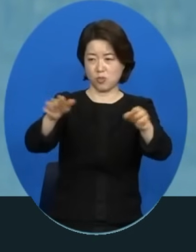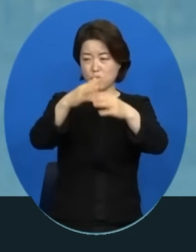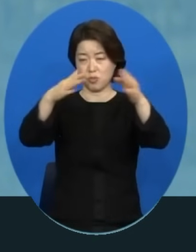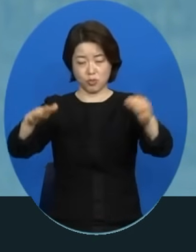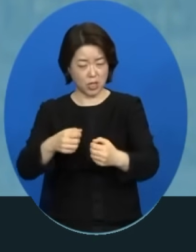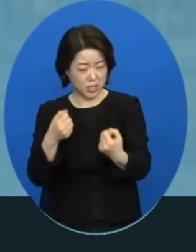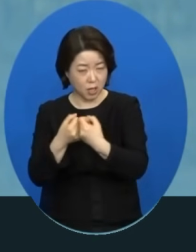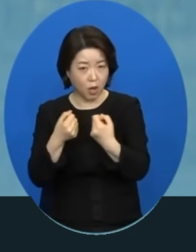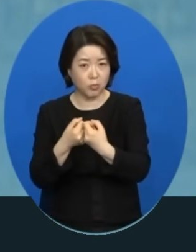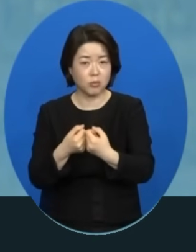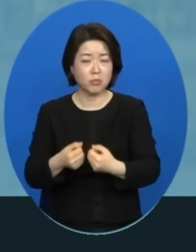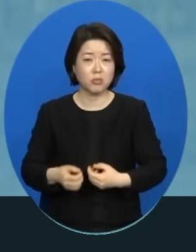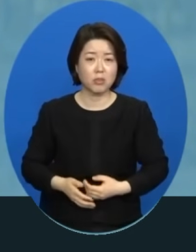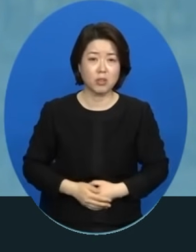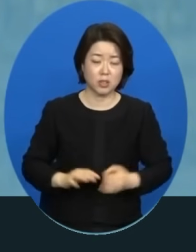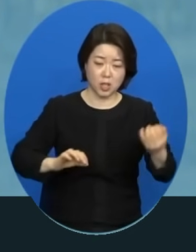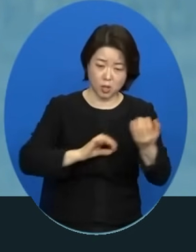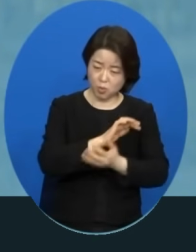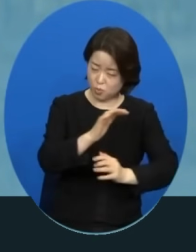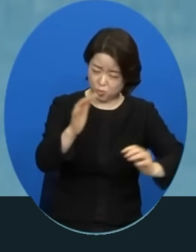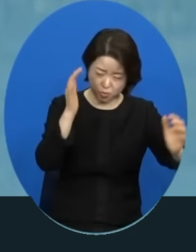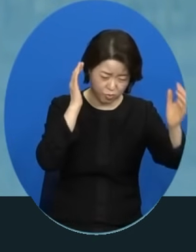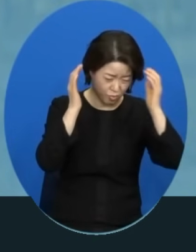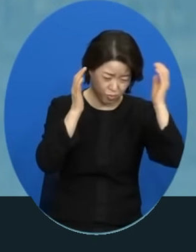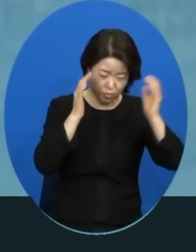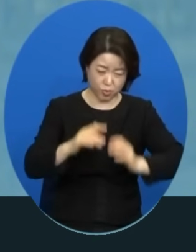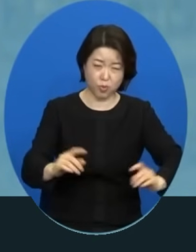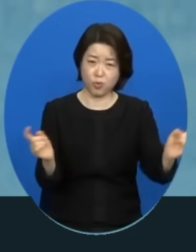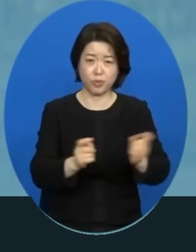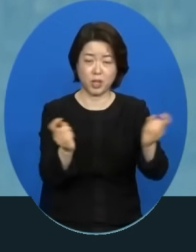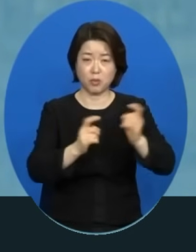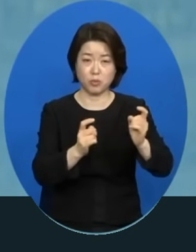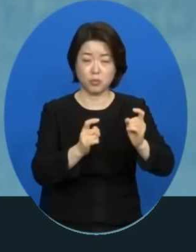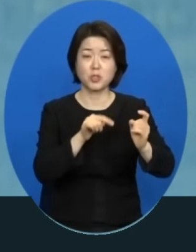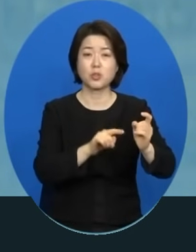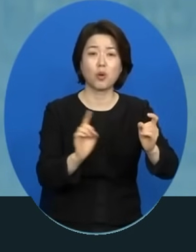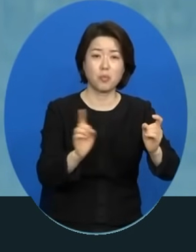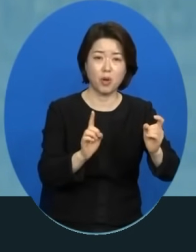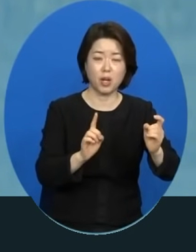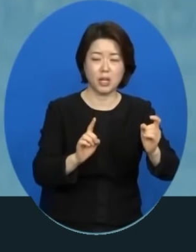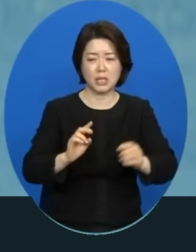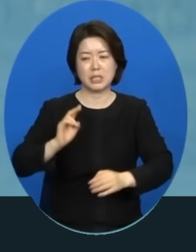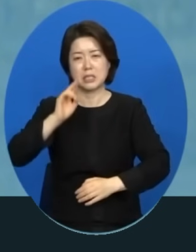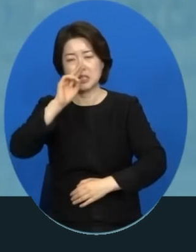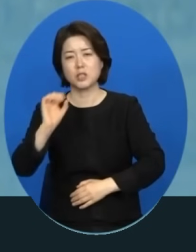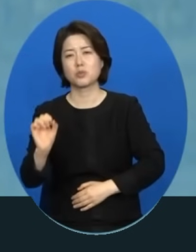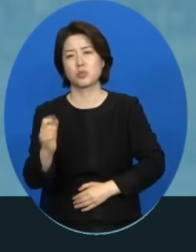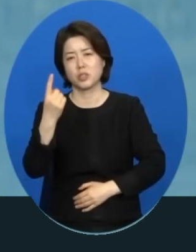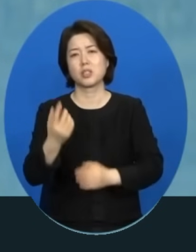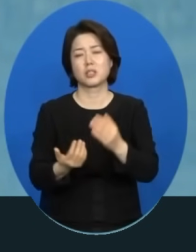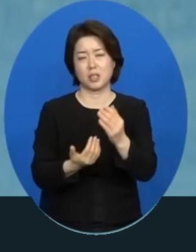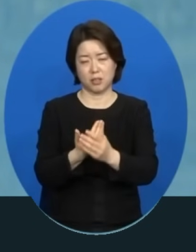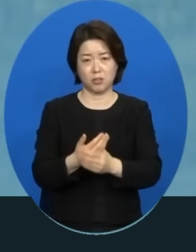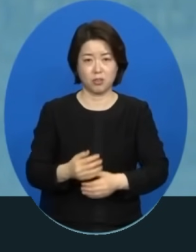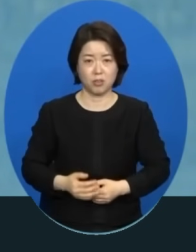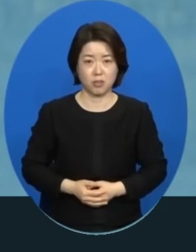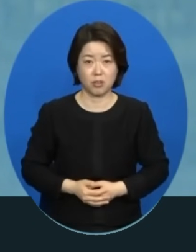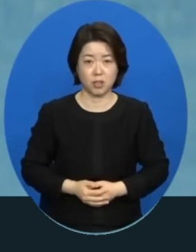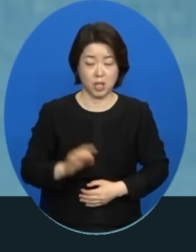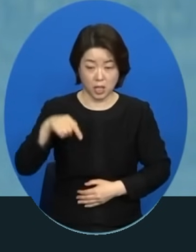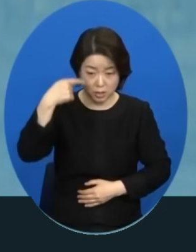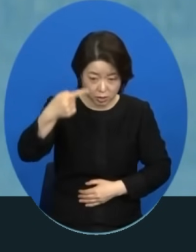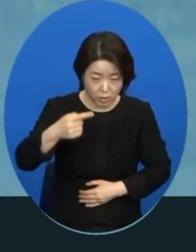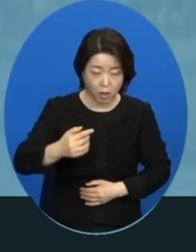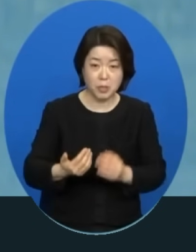이런 혼란과 다툼이 시기심 때문에 있다라고 말씀을 해요. 그래서 나오는 게 뭐냐면